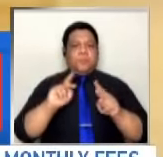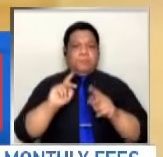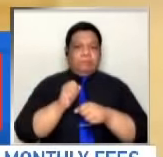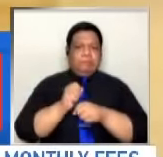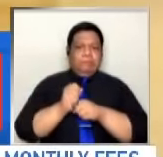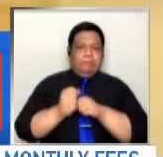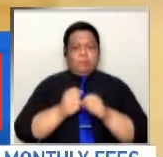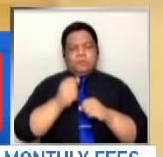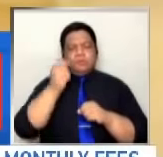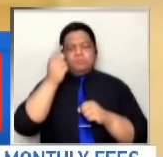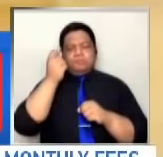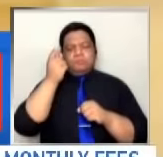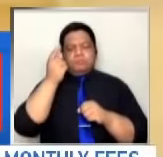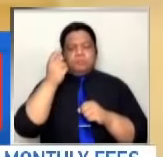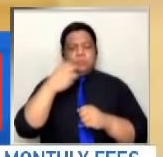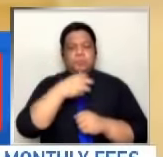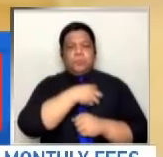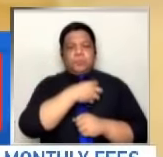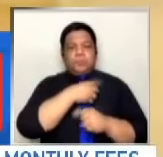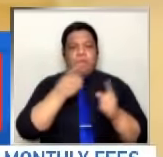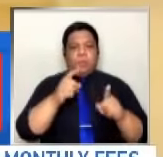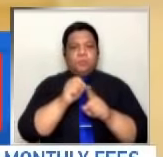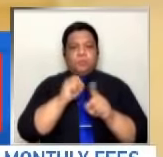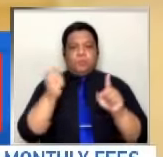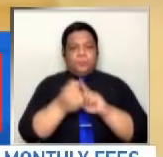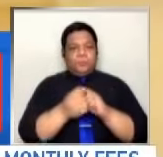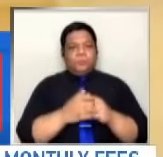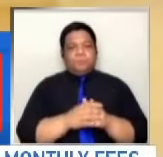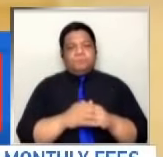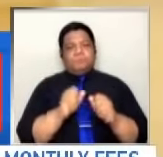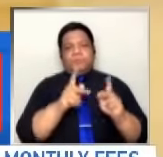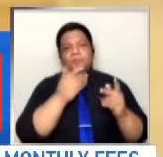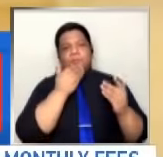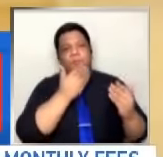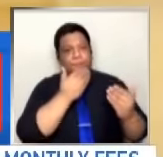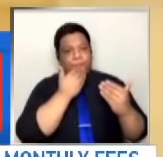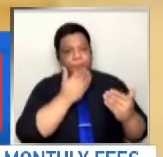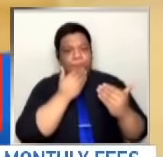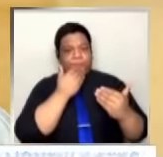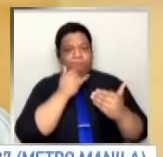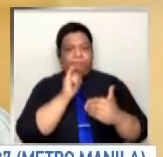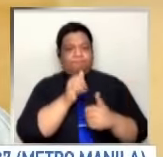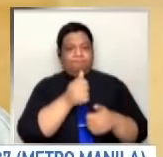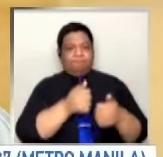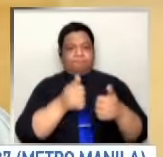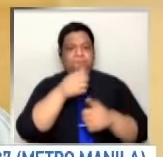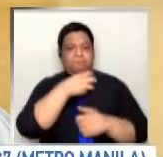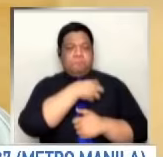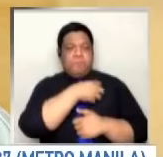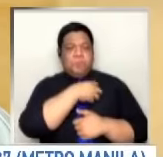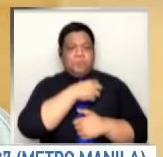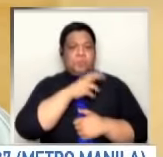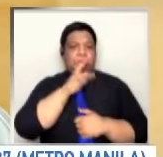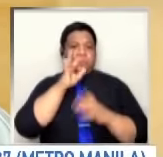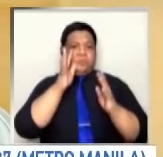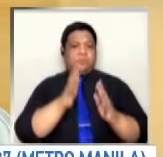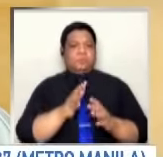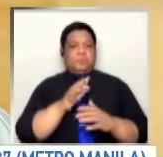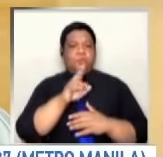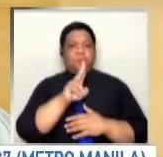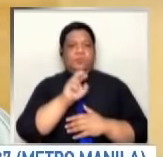mga kapulisan yung sitwasyon nila. Opo. General, maraming salamat. Si PNP spokesperson, Police Brigadier General Ildar Brandy